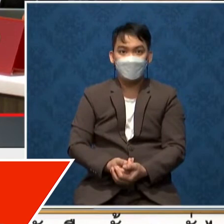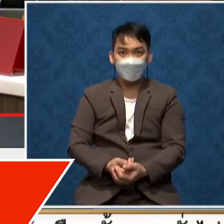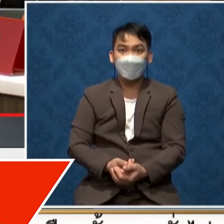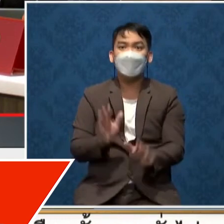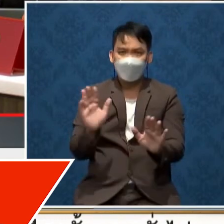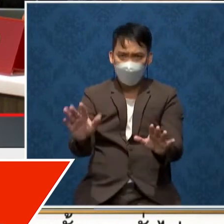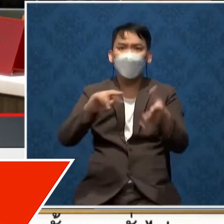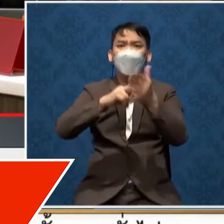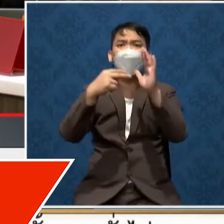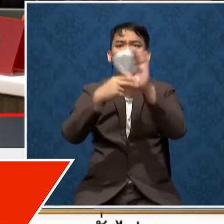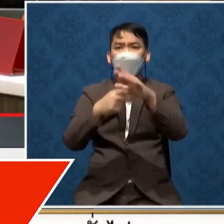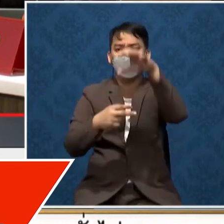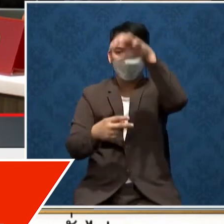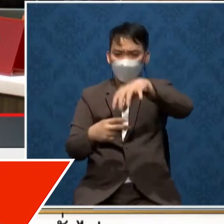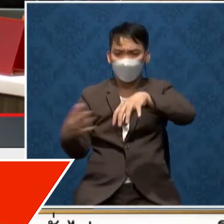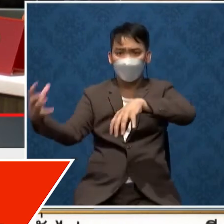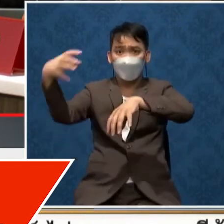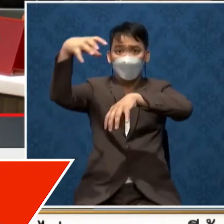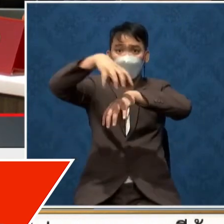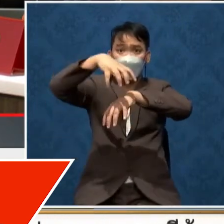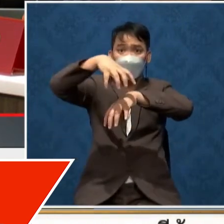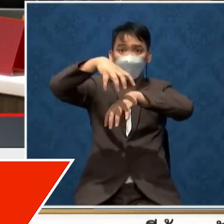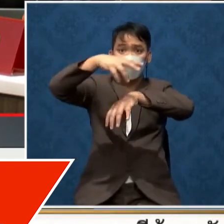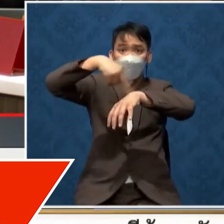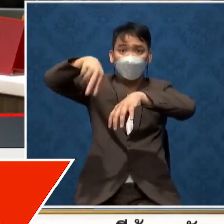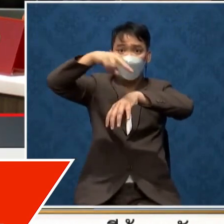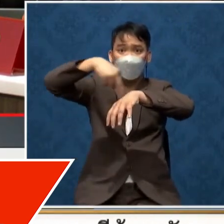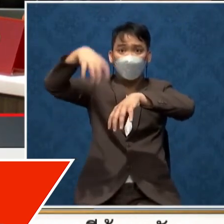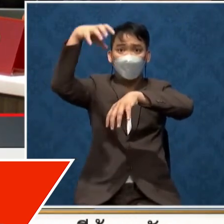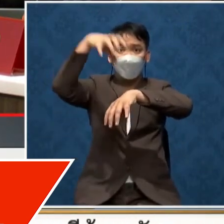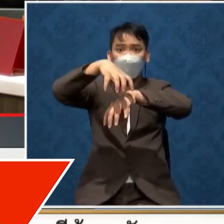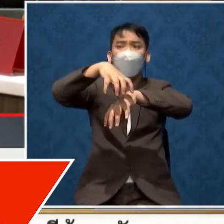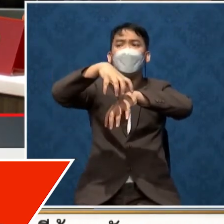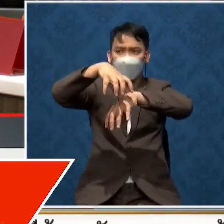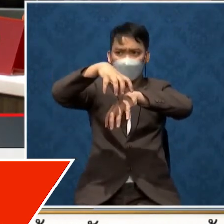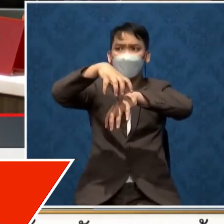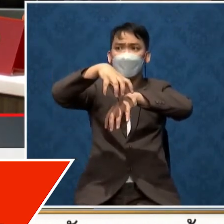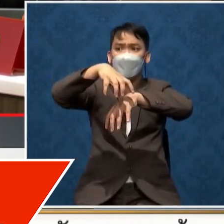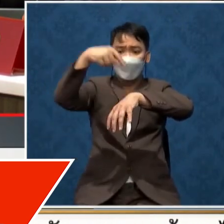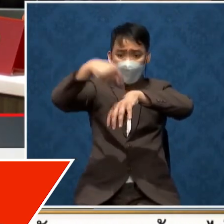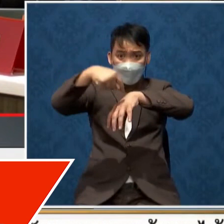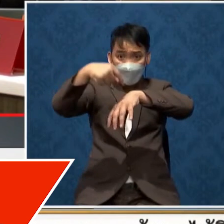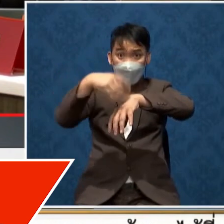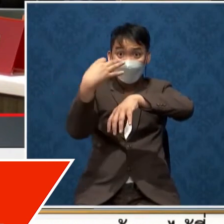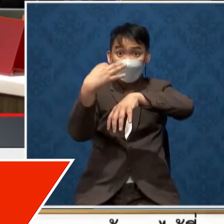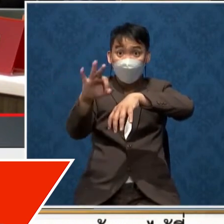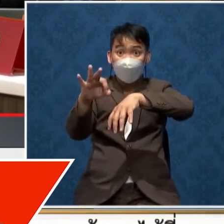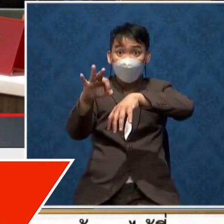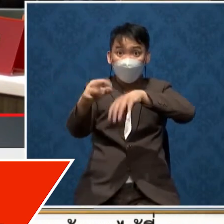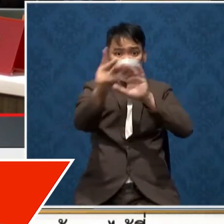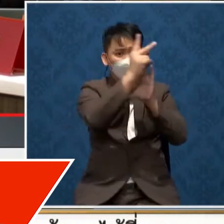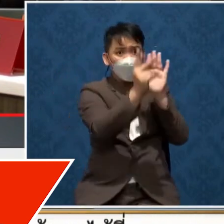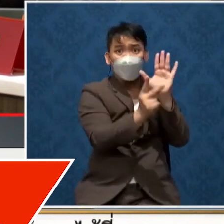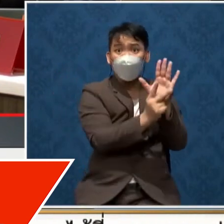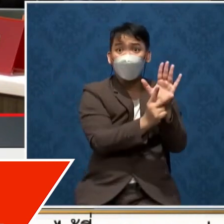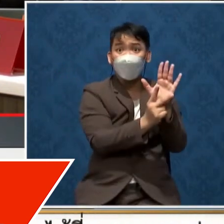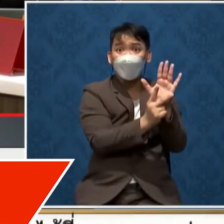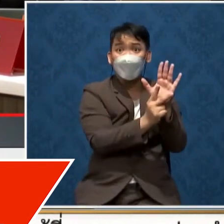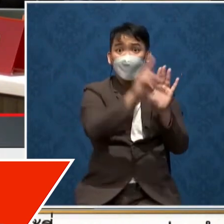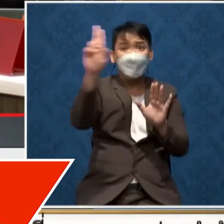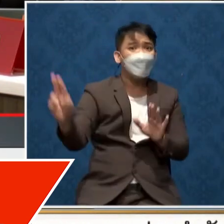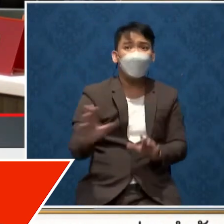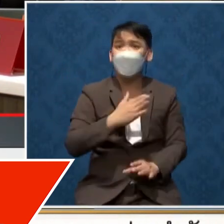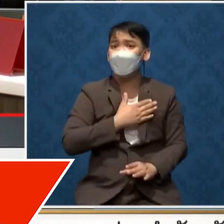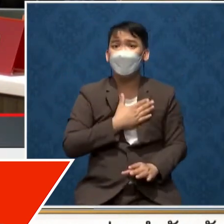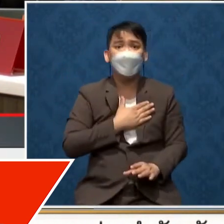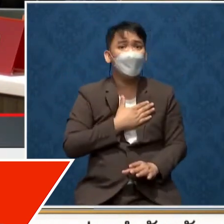ำและไม่ปล่อยให้องค์กรอิสระตามรัฐธรรมนูญได้ใช้อำนาจตะกี้ท่านอ้างพระราชบัญญัติวินัย